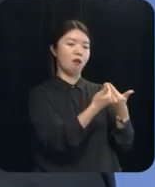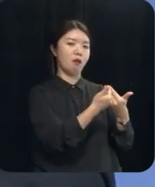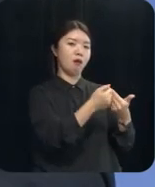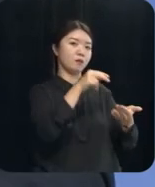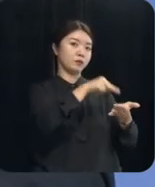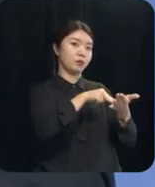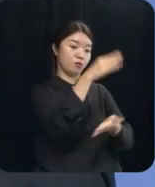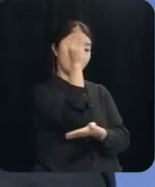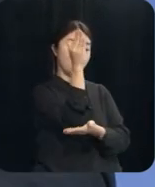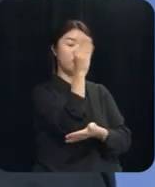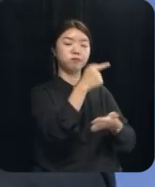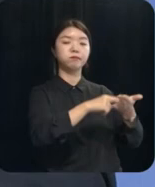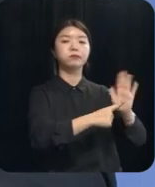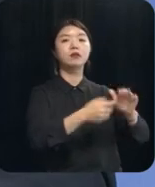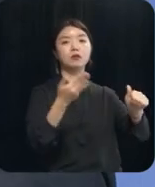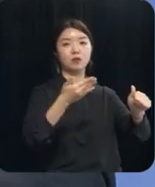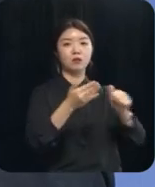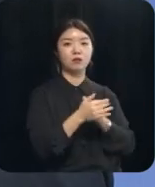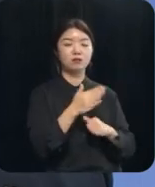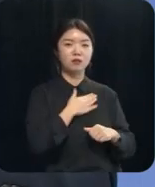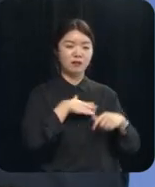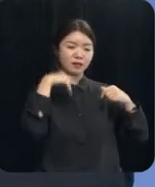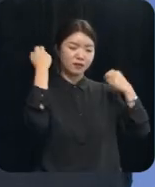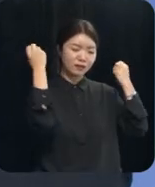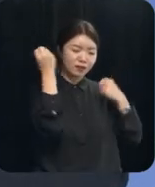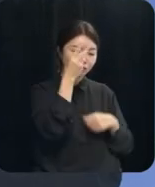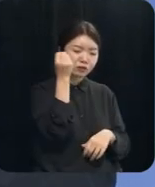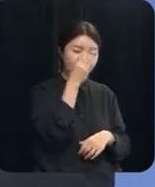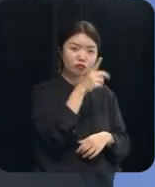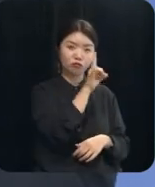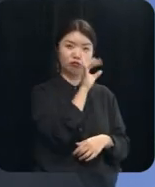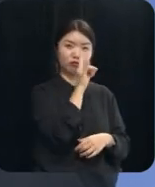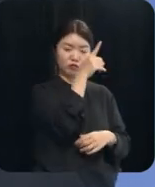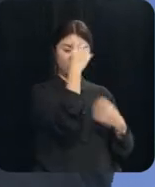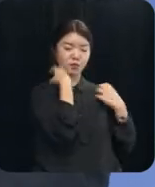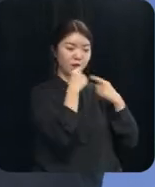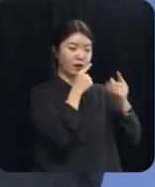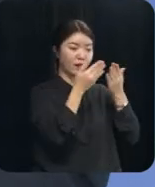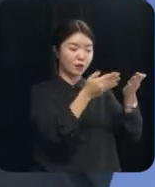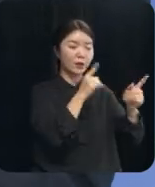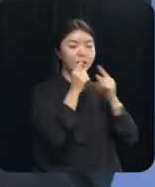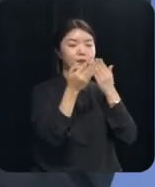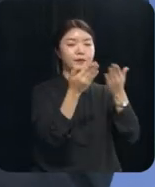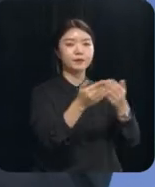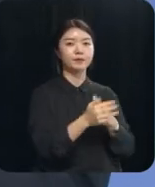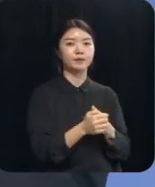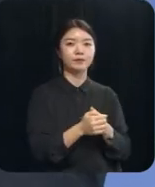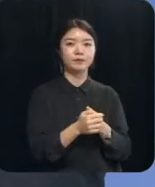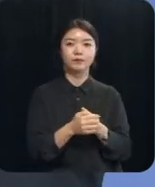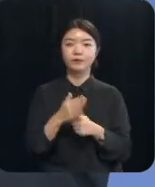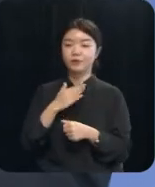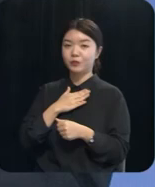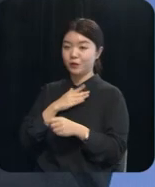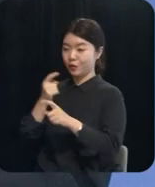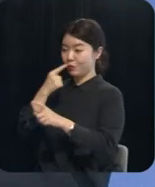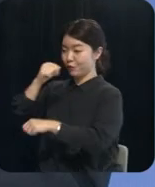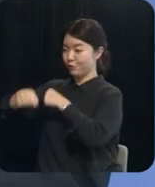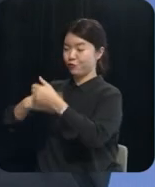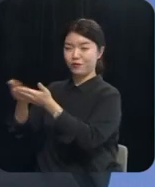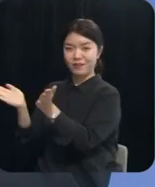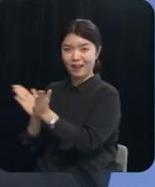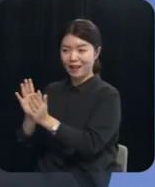해볼 생각이 없으십니까? 제가 자꾸 중앙정치를 얘기를 해서 아니, 저도 이제 드리는 말씀입니다. 저희